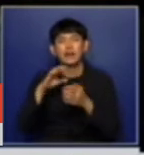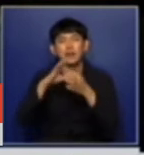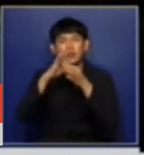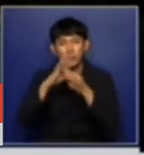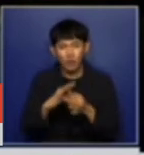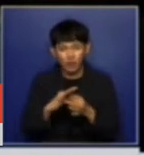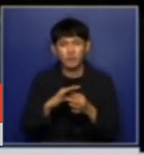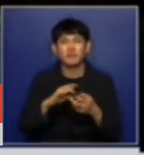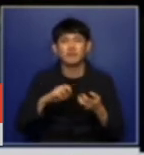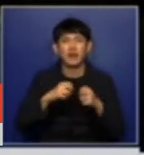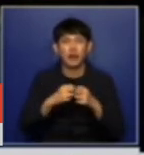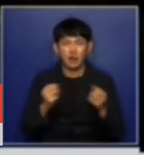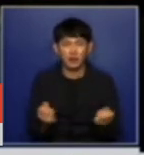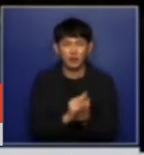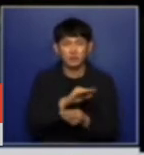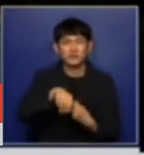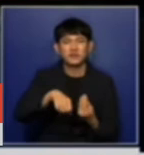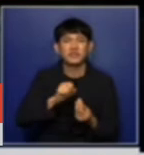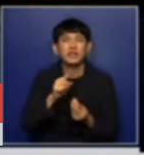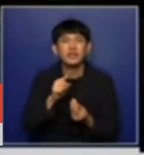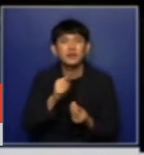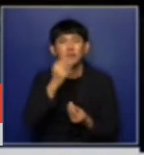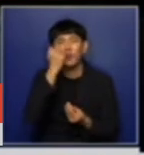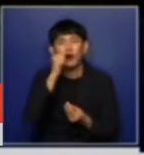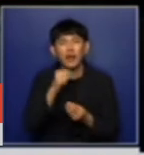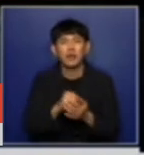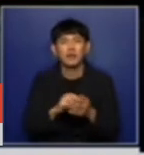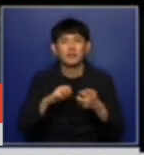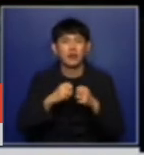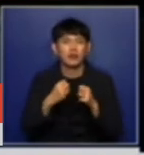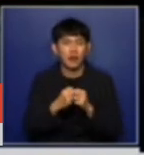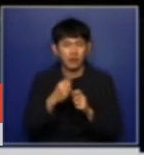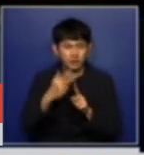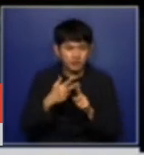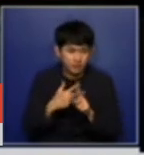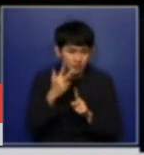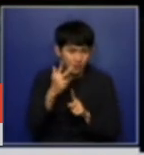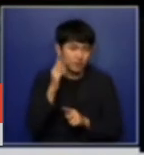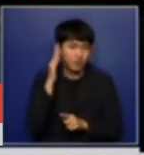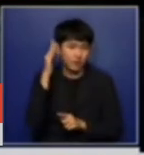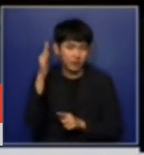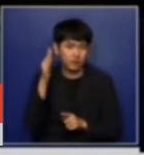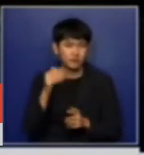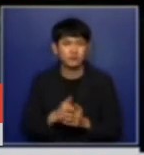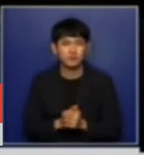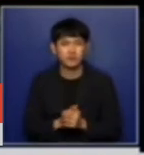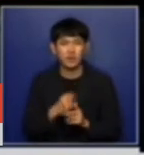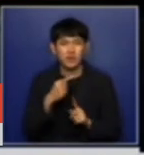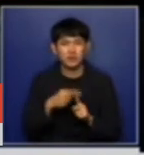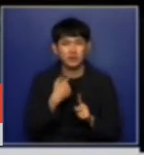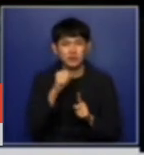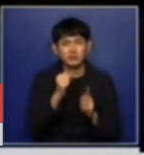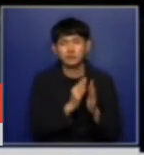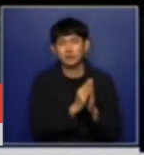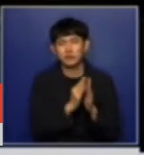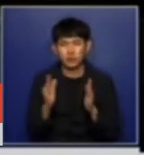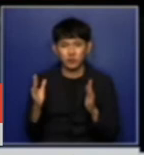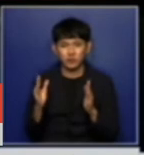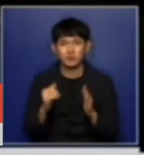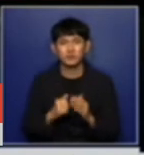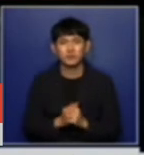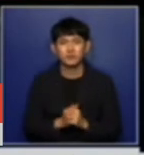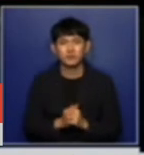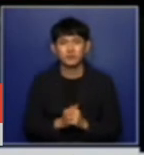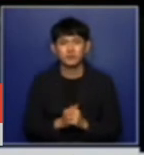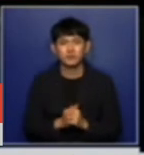กิจที่กำลังจะเกิดขึ้นในอีก3เดือนข้างหน้าเดือนตุลาเป็นต้นไ